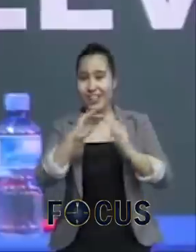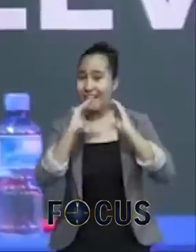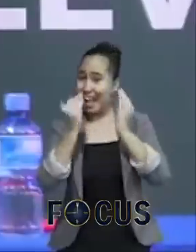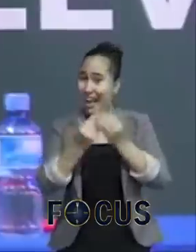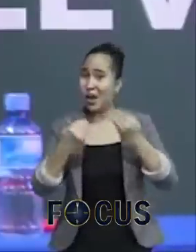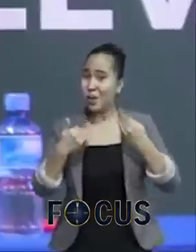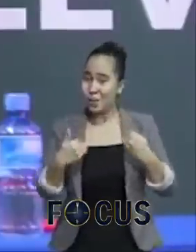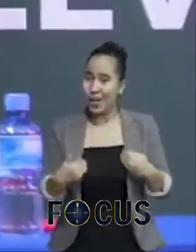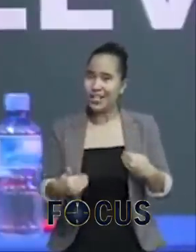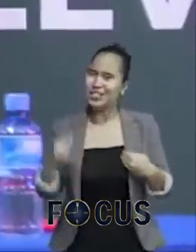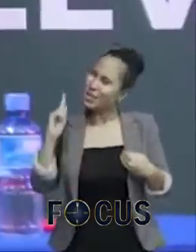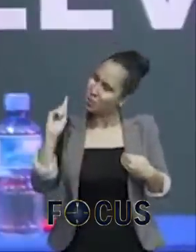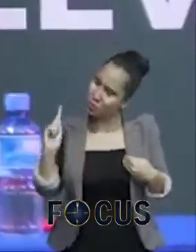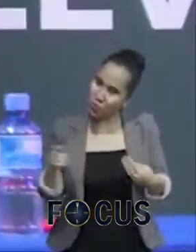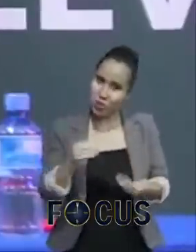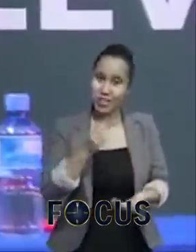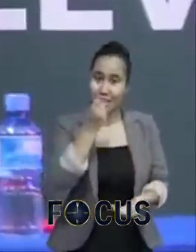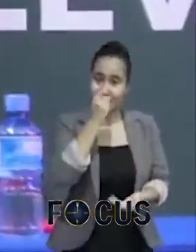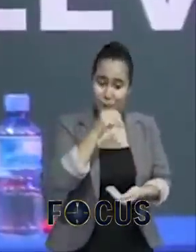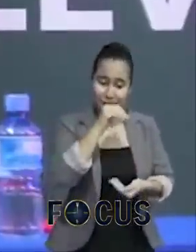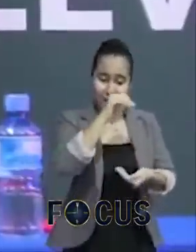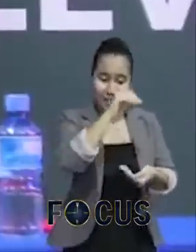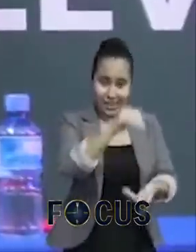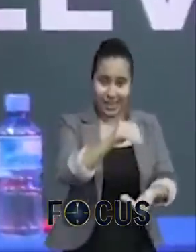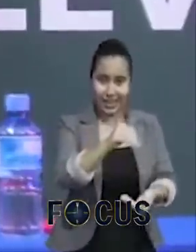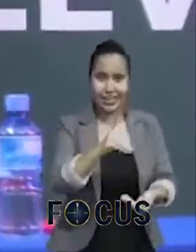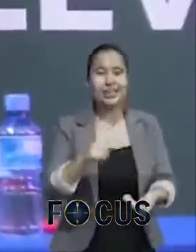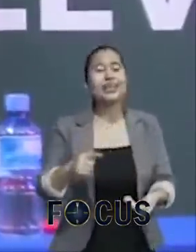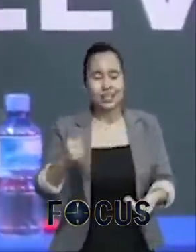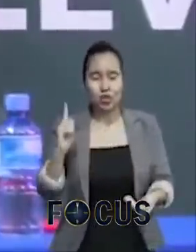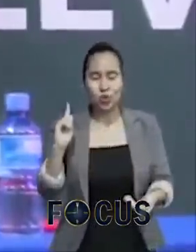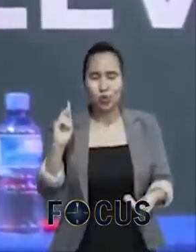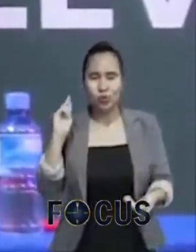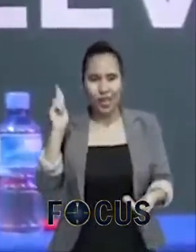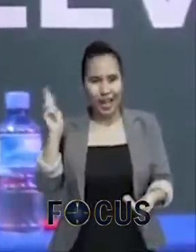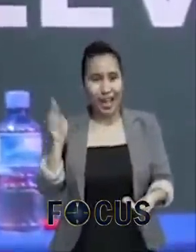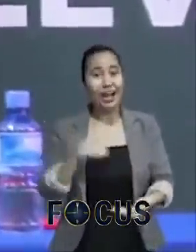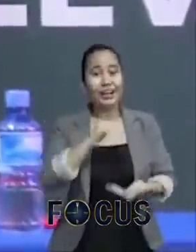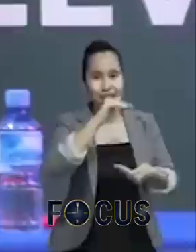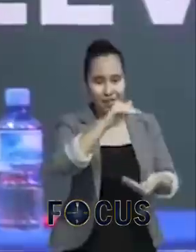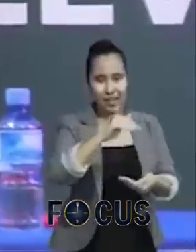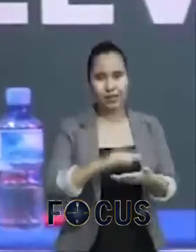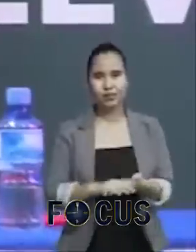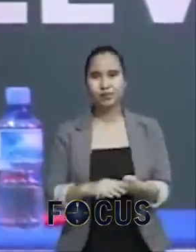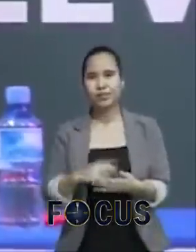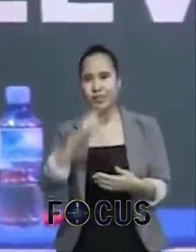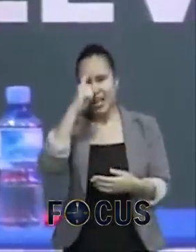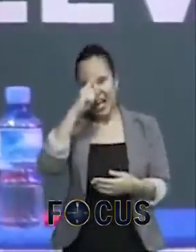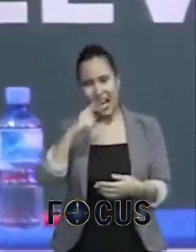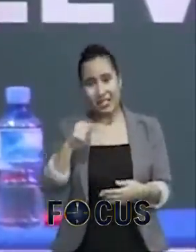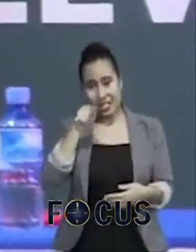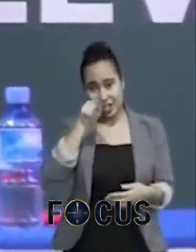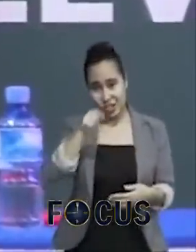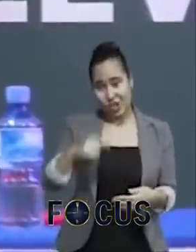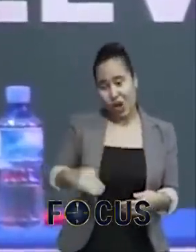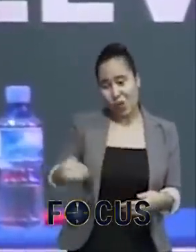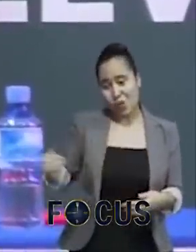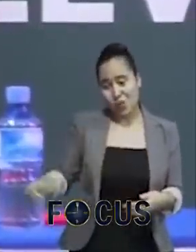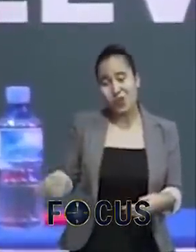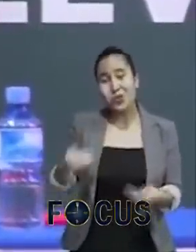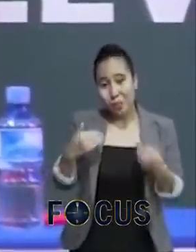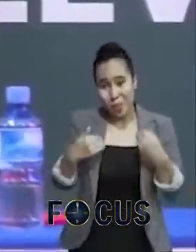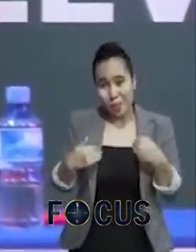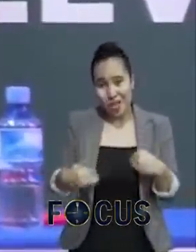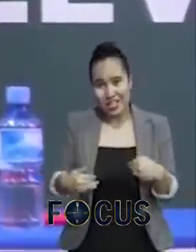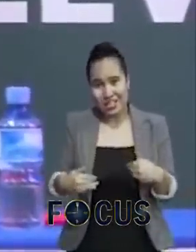massa moet kiezen van pakket, ik kies van pakket. Dus if in you biert is ma de ook toe sa moet kiezen van pakket. En deno